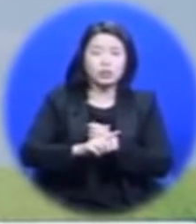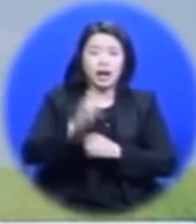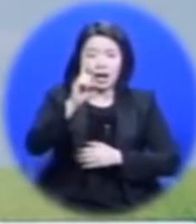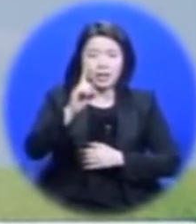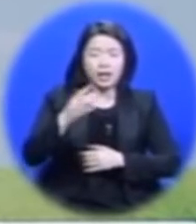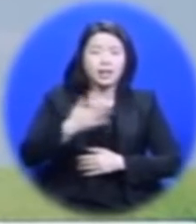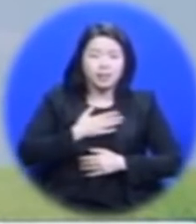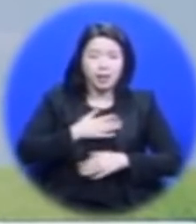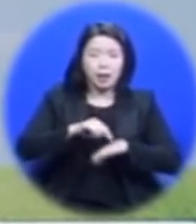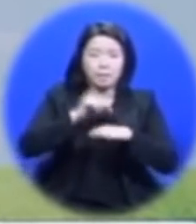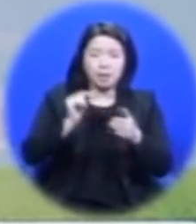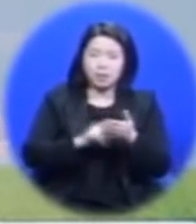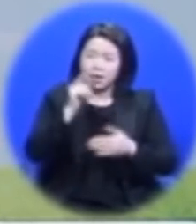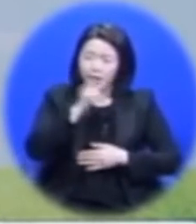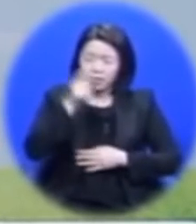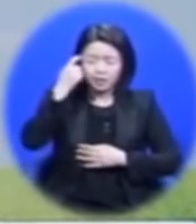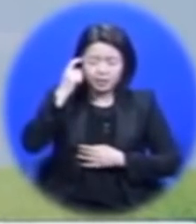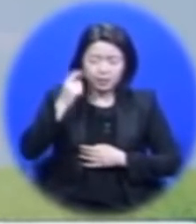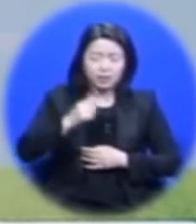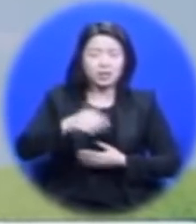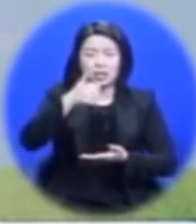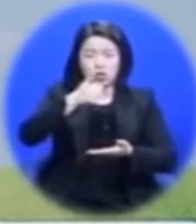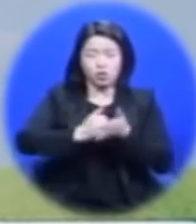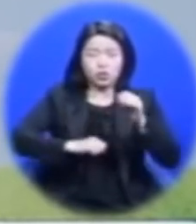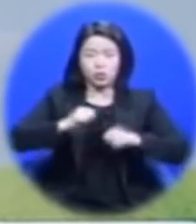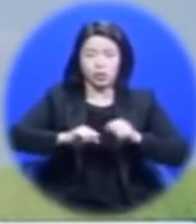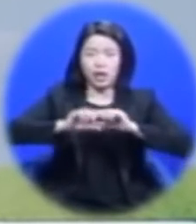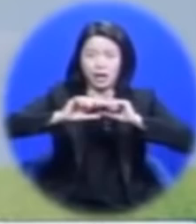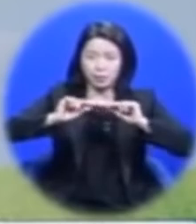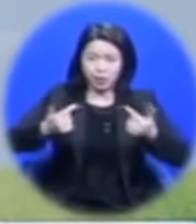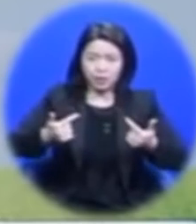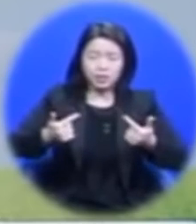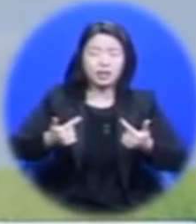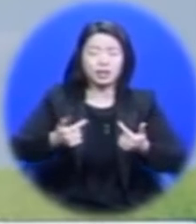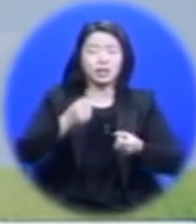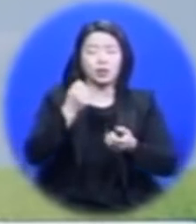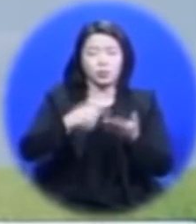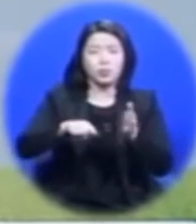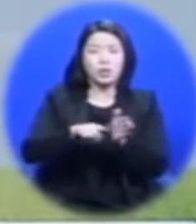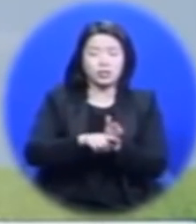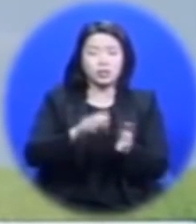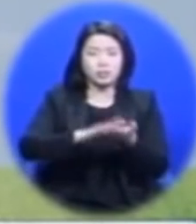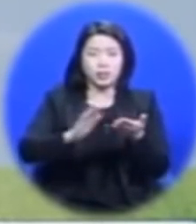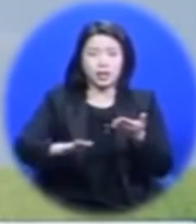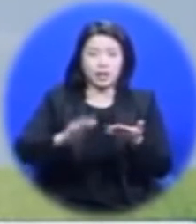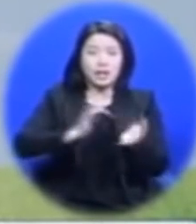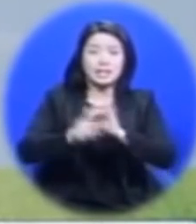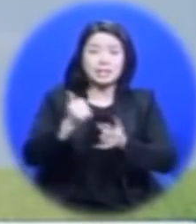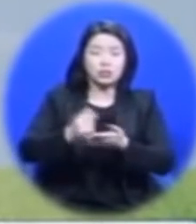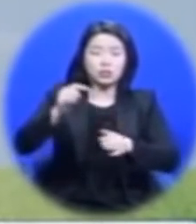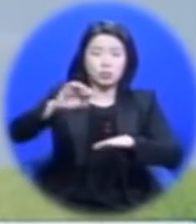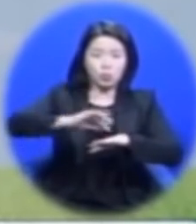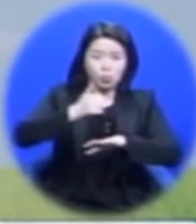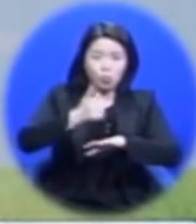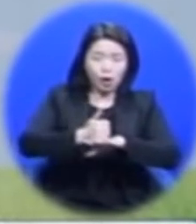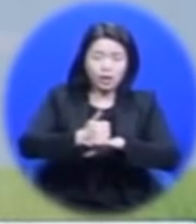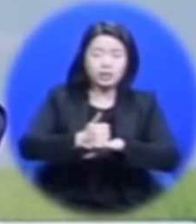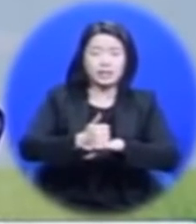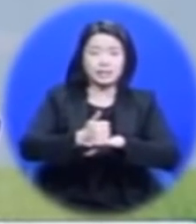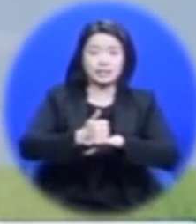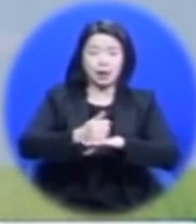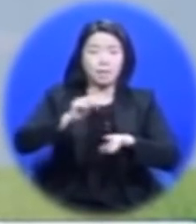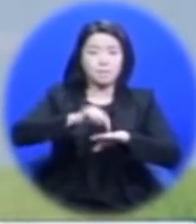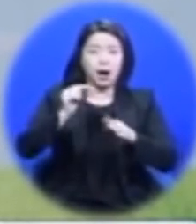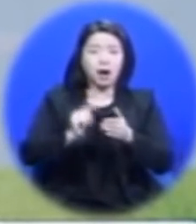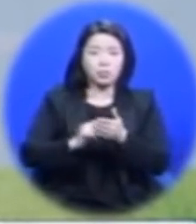마음에 악한 생각이 주인 노릇하지 못하게 하려 합니다. 예수님이 왕 되신 마음으로 살아보고자 하는